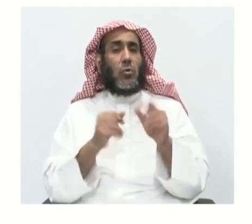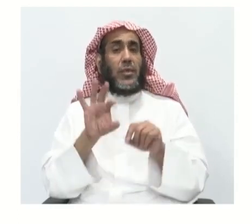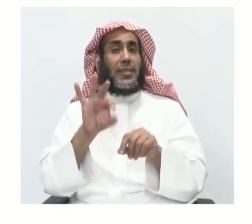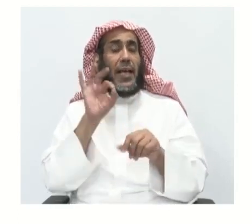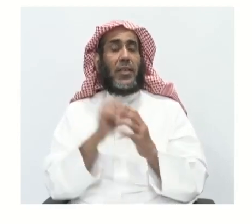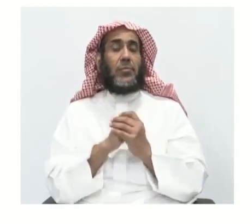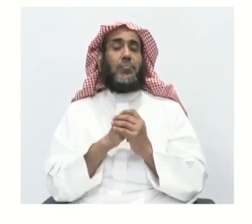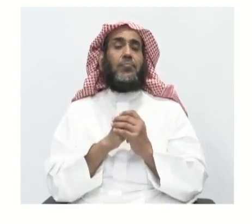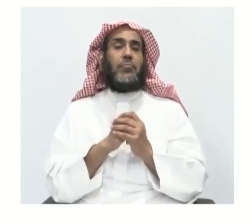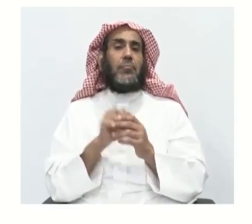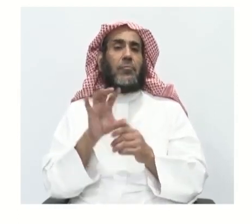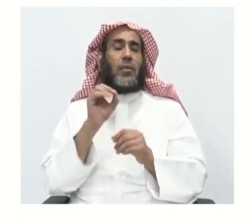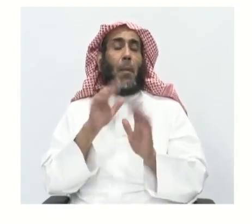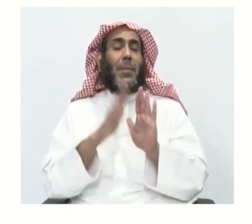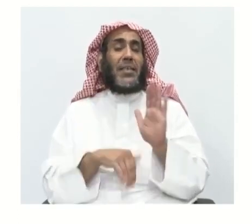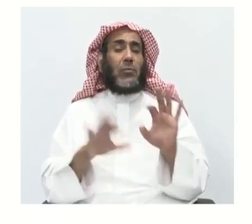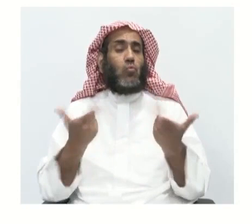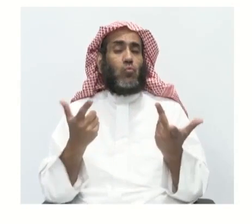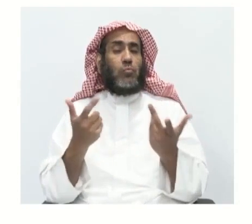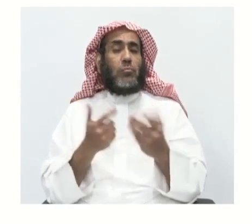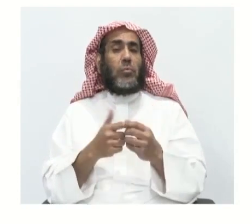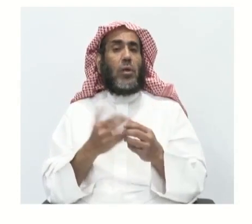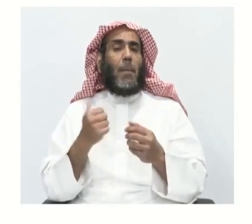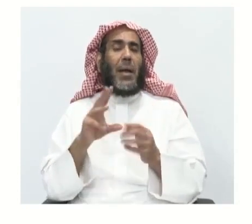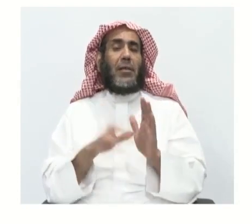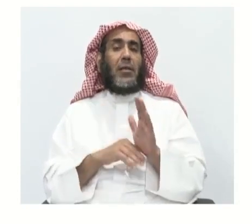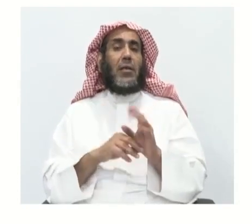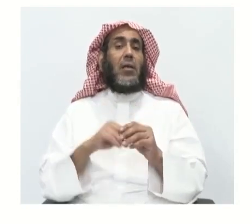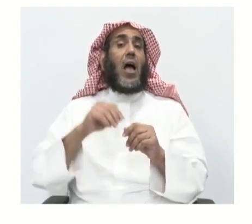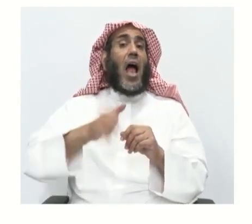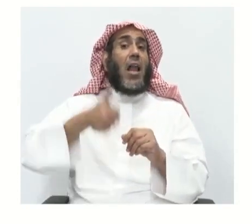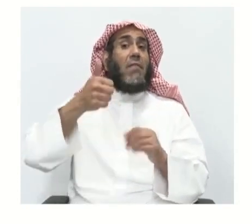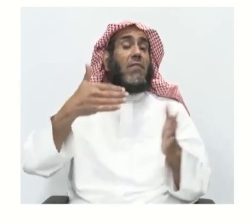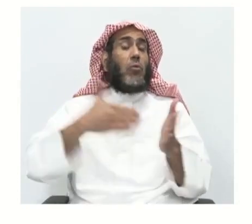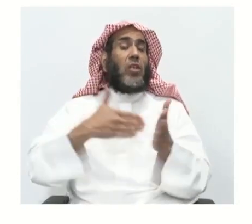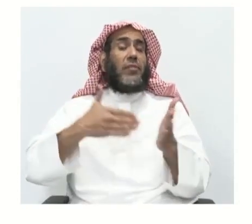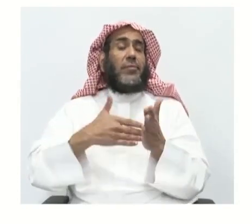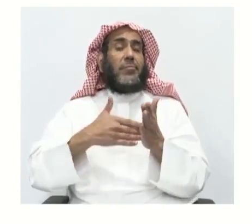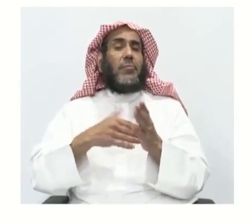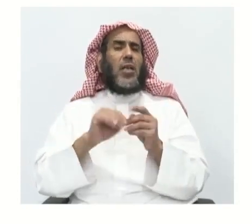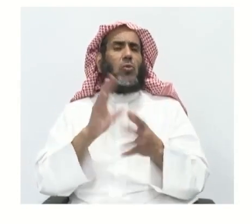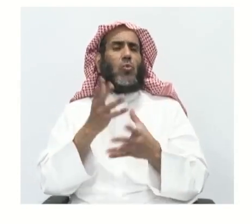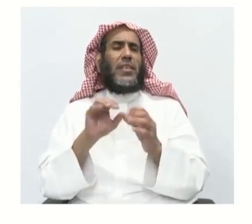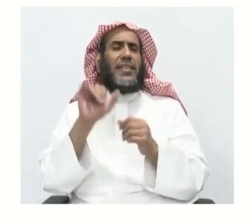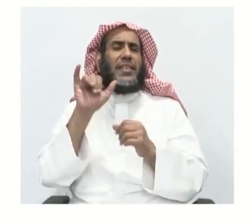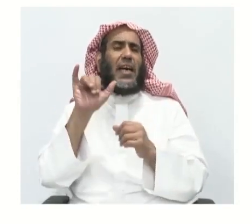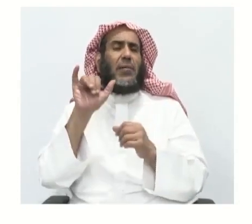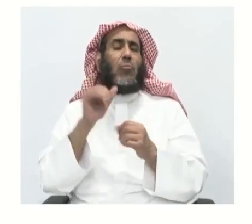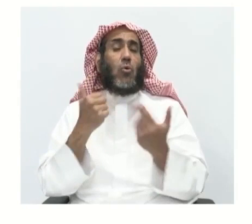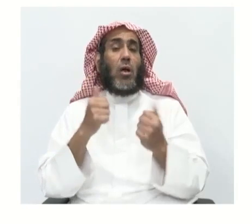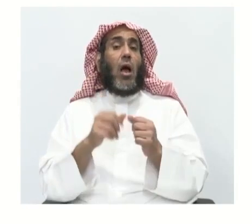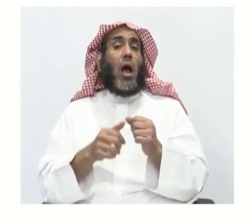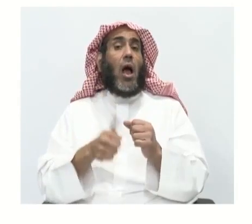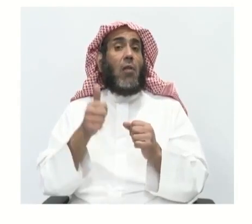استخرج استخرج من النص السابق ما ياتي الف المتطرفه على صوره ياء اريد الف